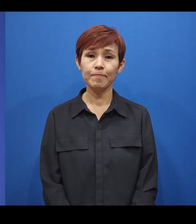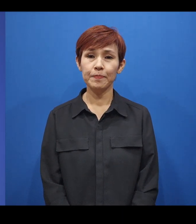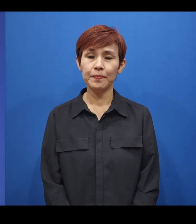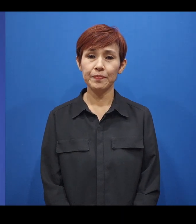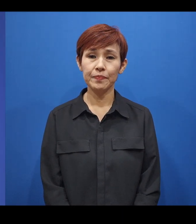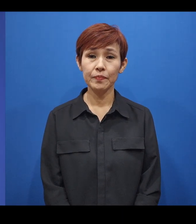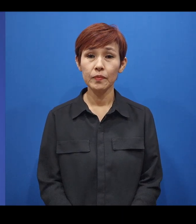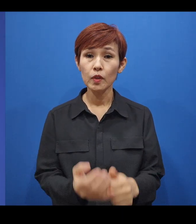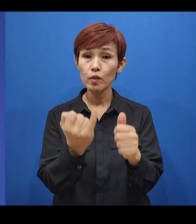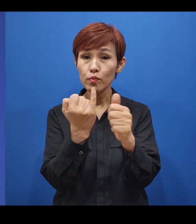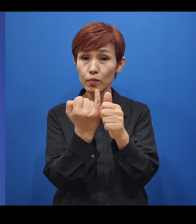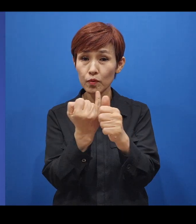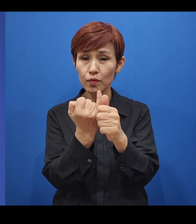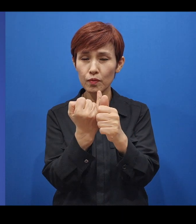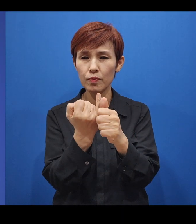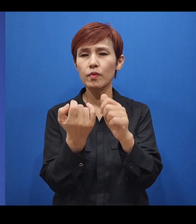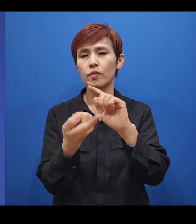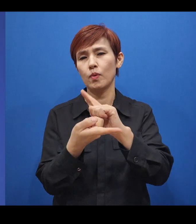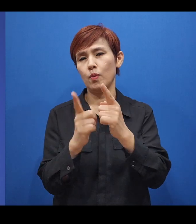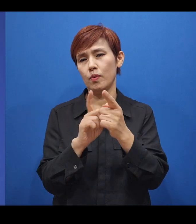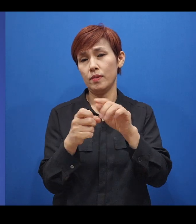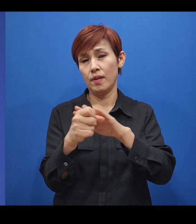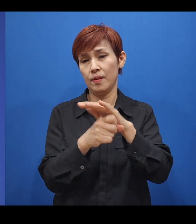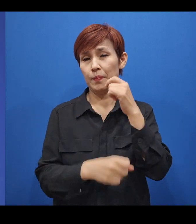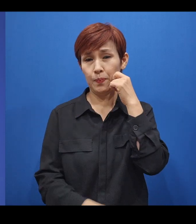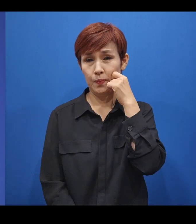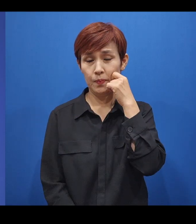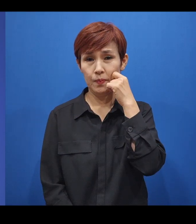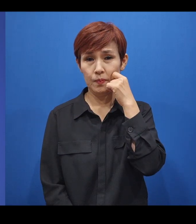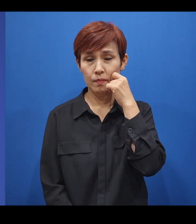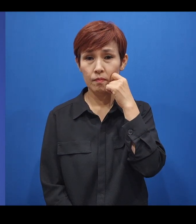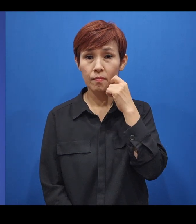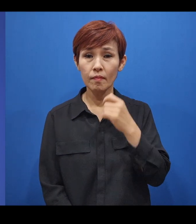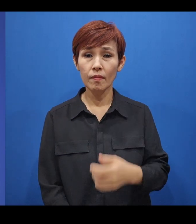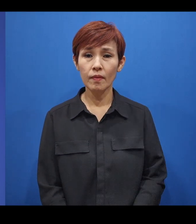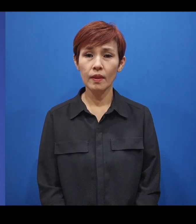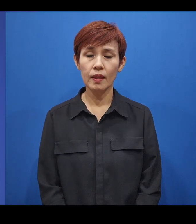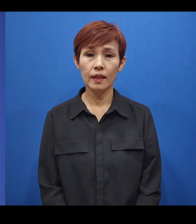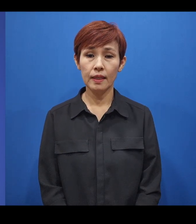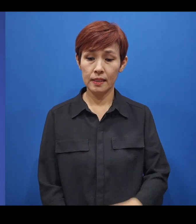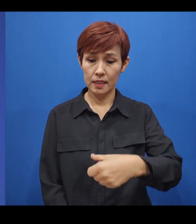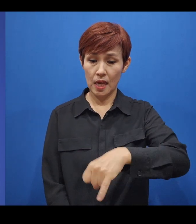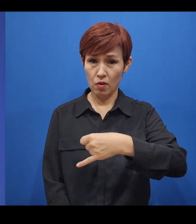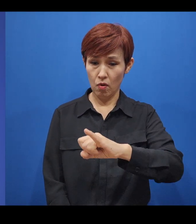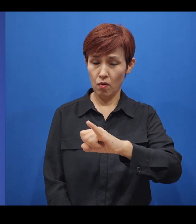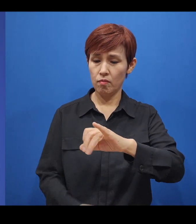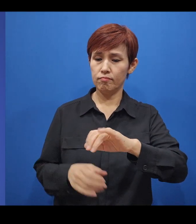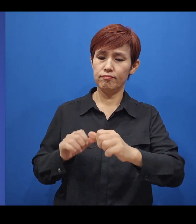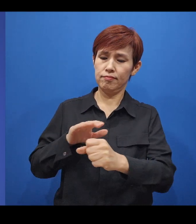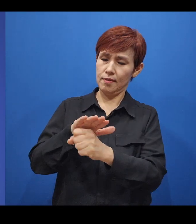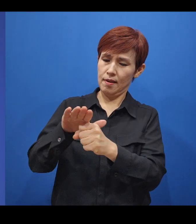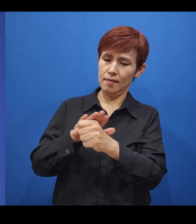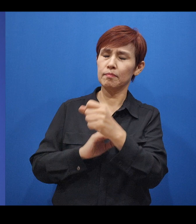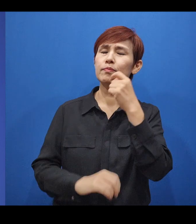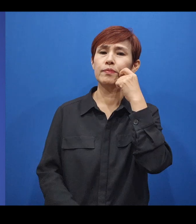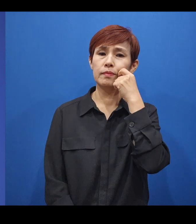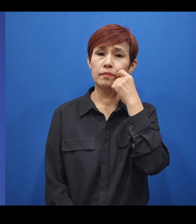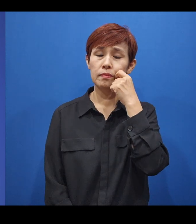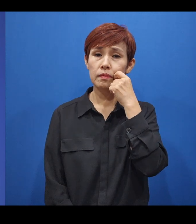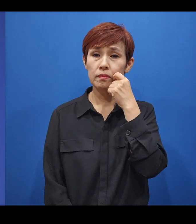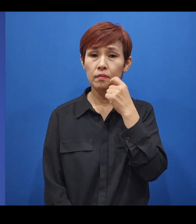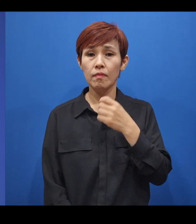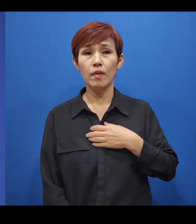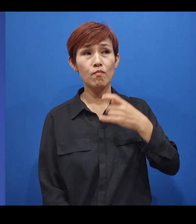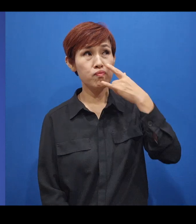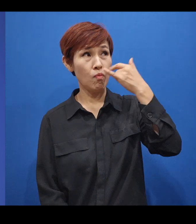한 몸 된 부부도 사랑하지 못하는데, 배 아파 낳은 자식도 못 사랑하는데, 나를